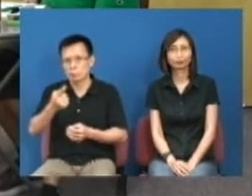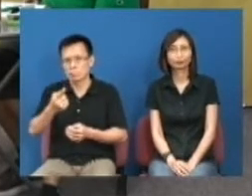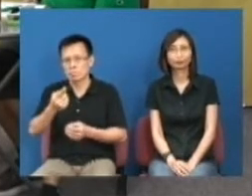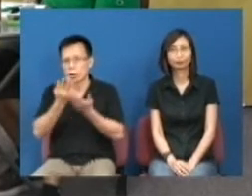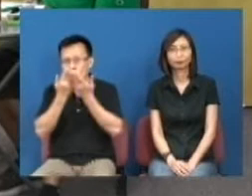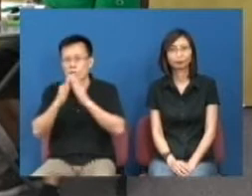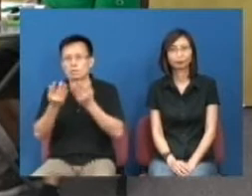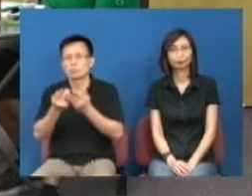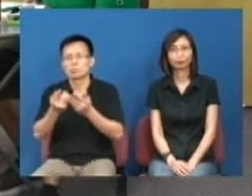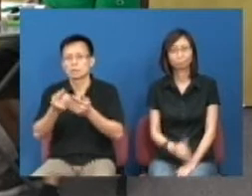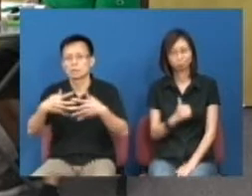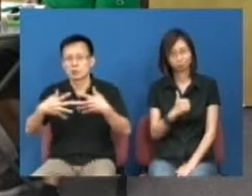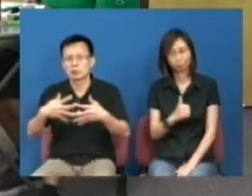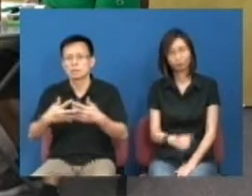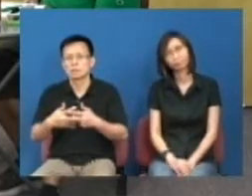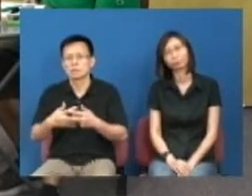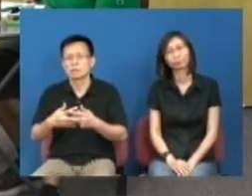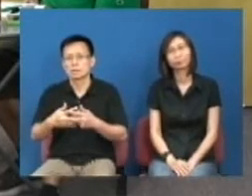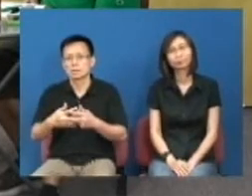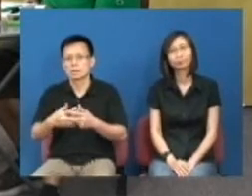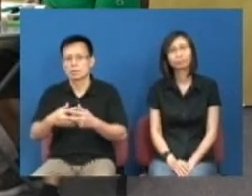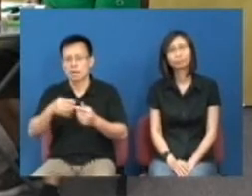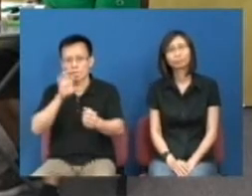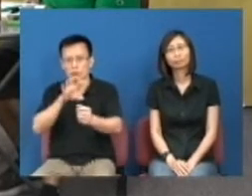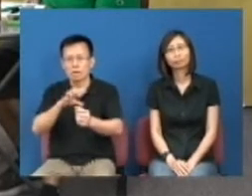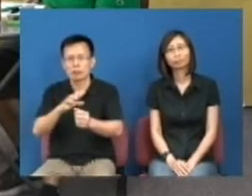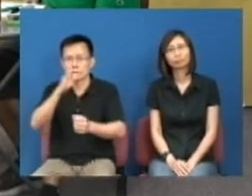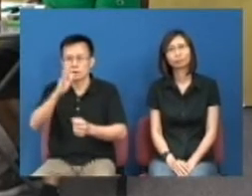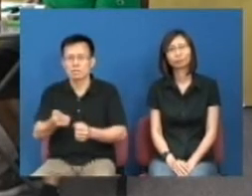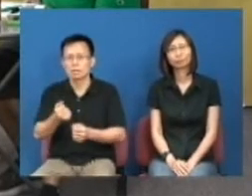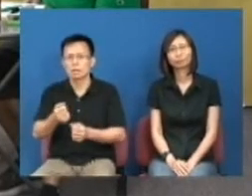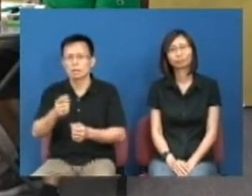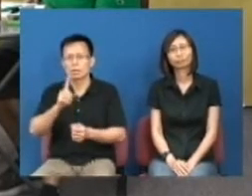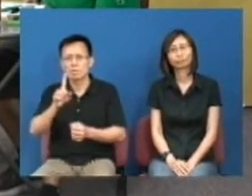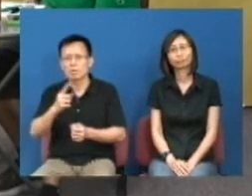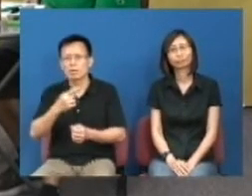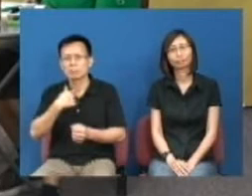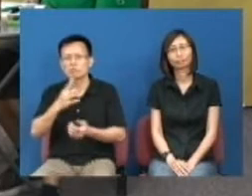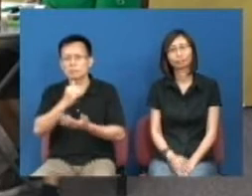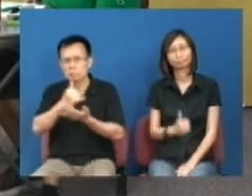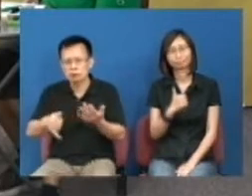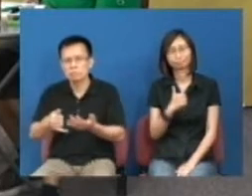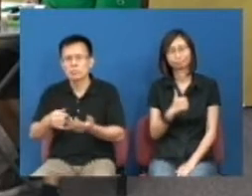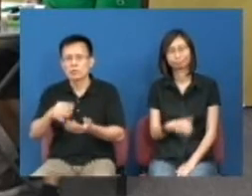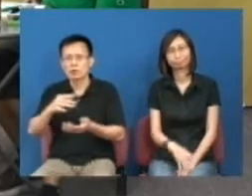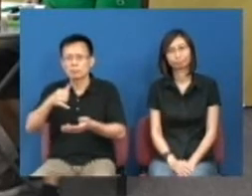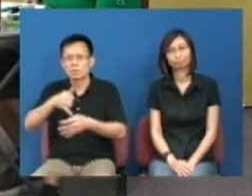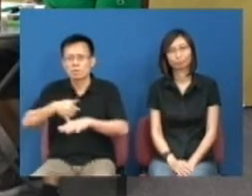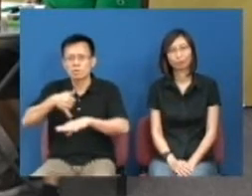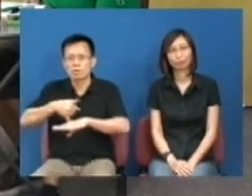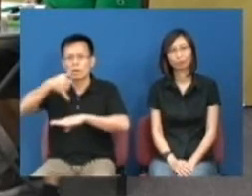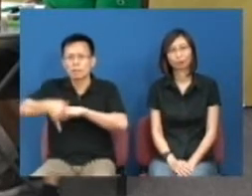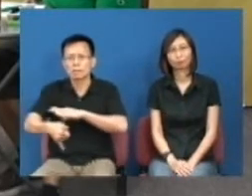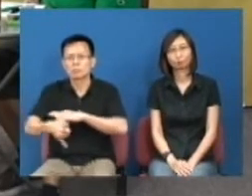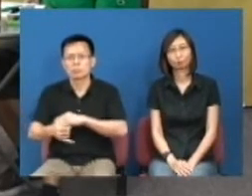個校管會個指責係正確嘅時候，有咩理由唔係要離職啫？咪下台啫，係咪先啦？佢唔